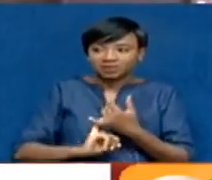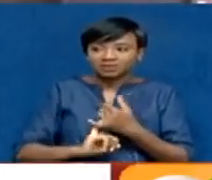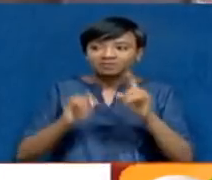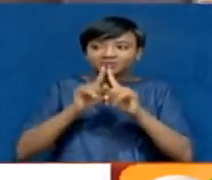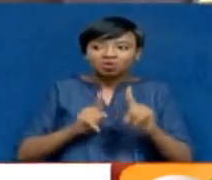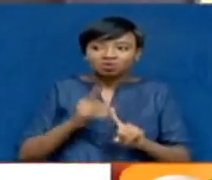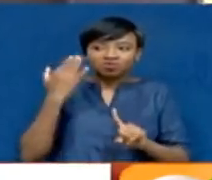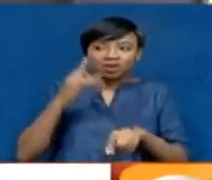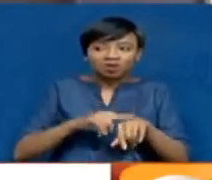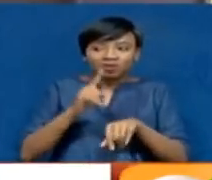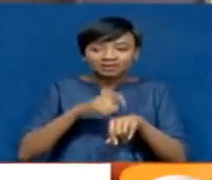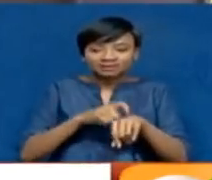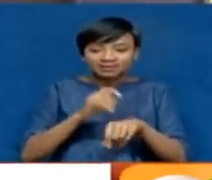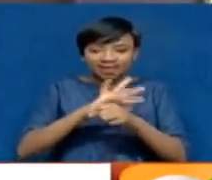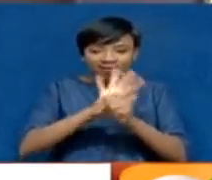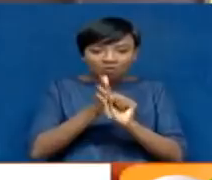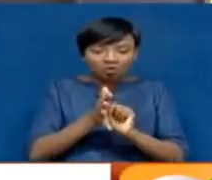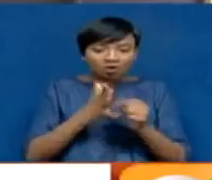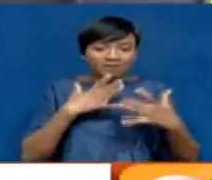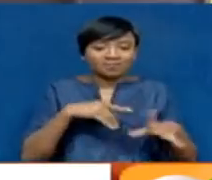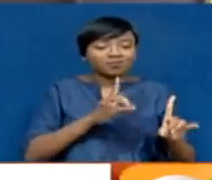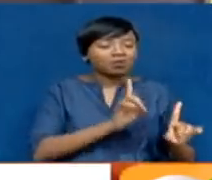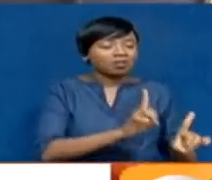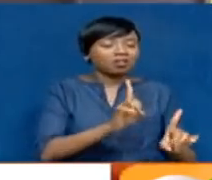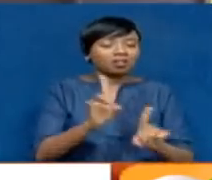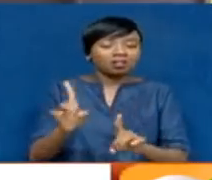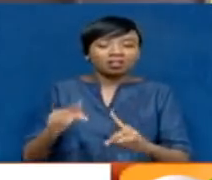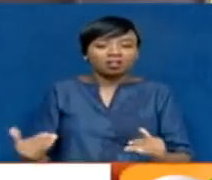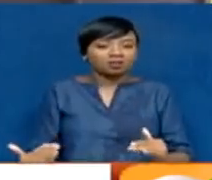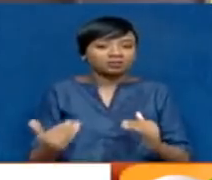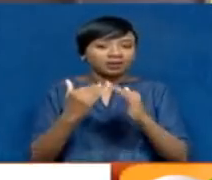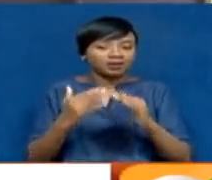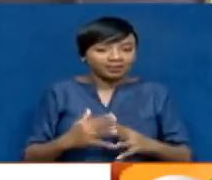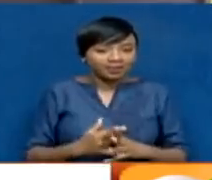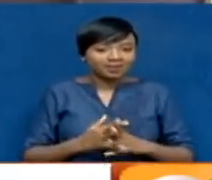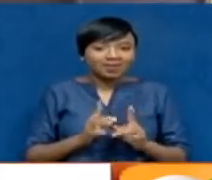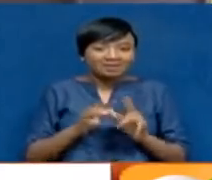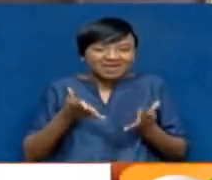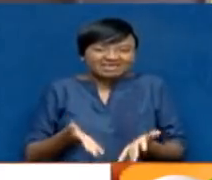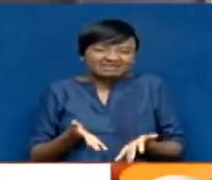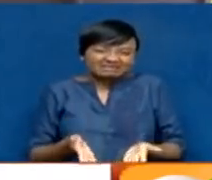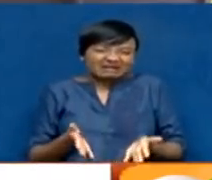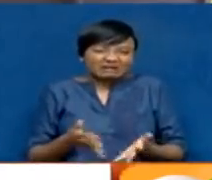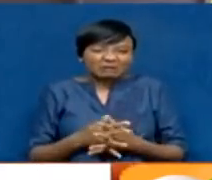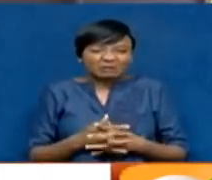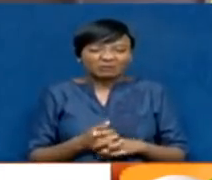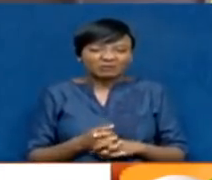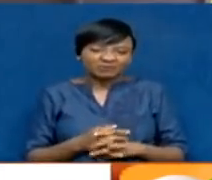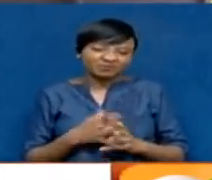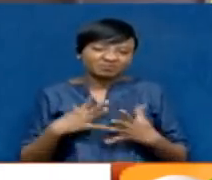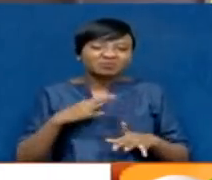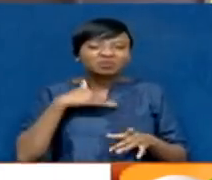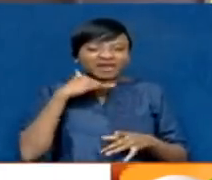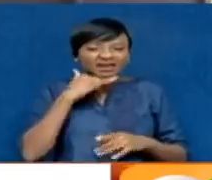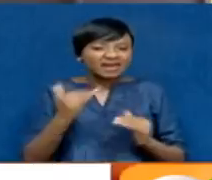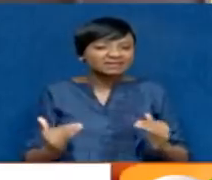wakati wa corona, rate ya kukufa nayo ilikuwa juu sana, haikuwa chini, lakini for now iko chini